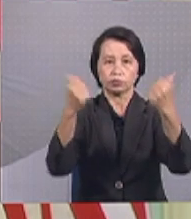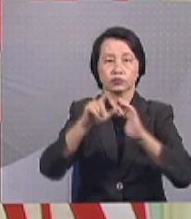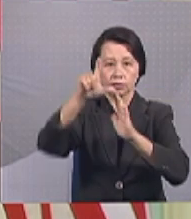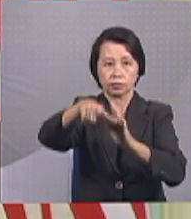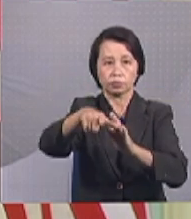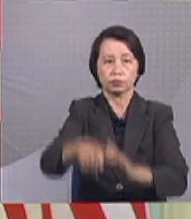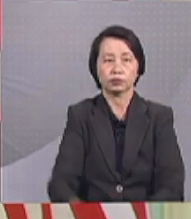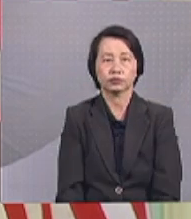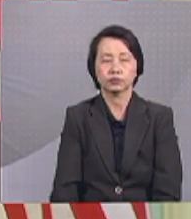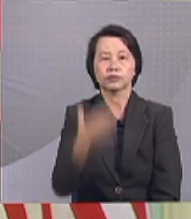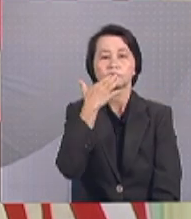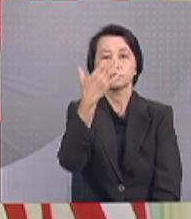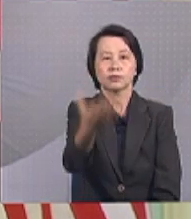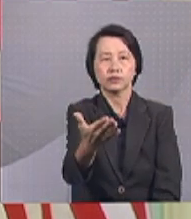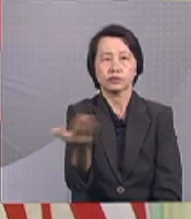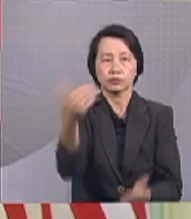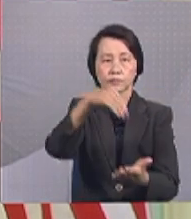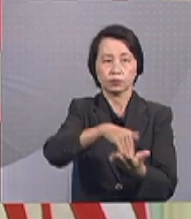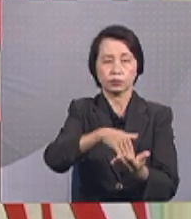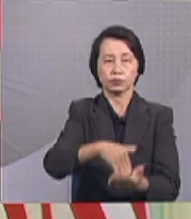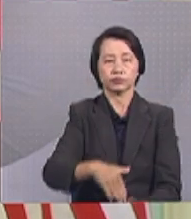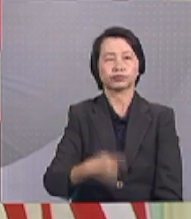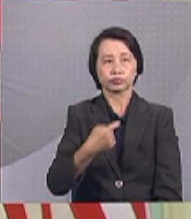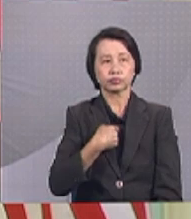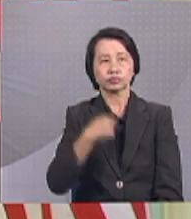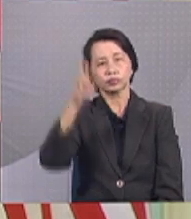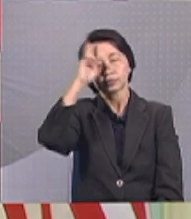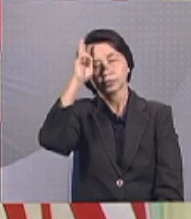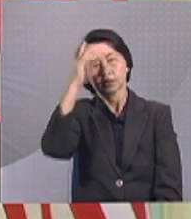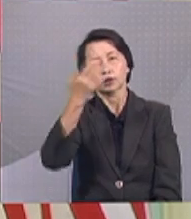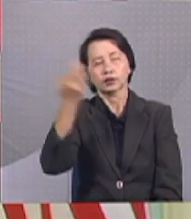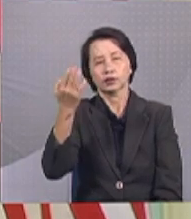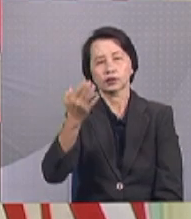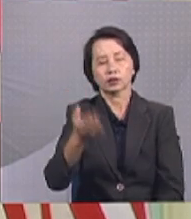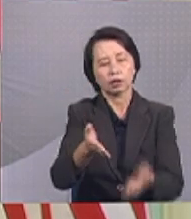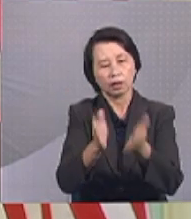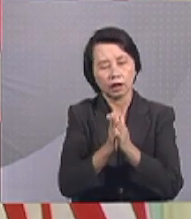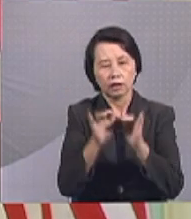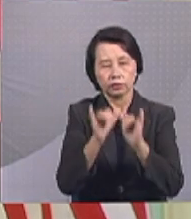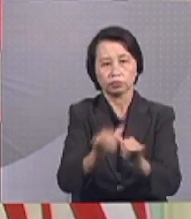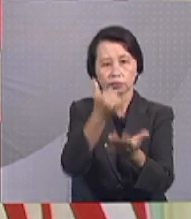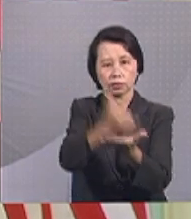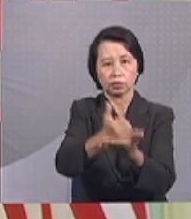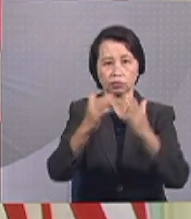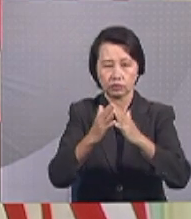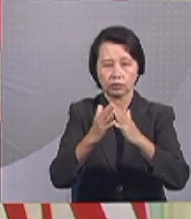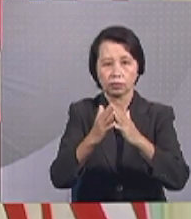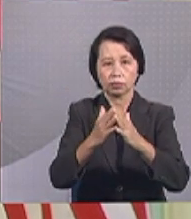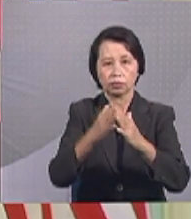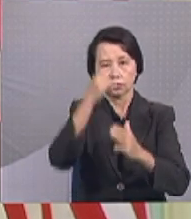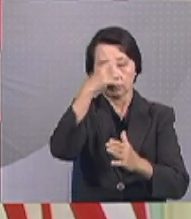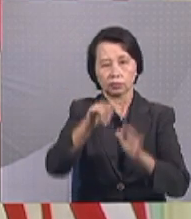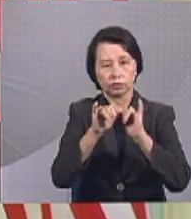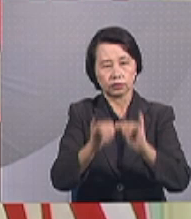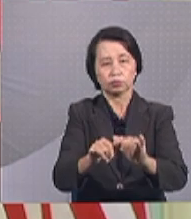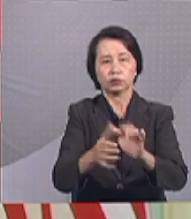nanti. Jadi, terima kasih sekali lagi. Saya seperti biasa, seruan saya terus kekal di rumah bagi